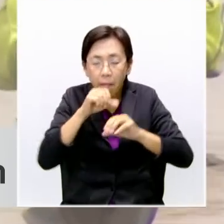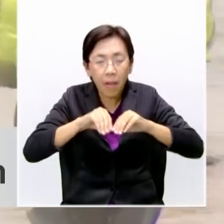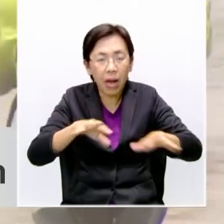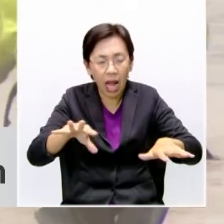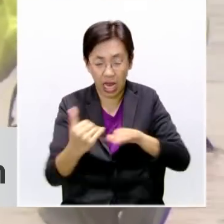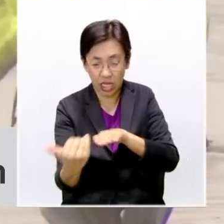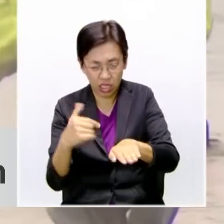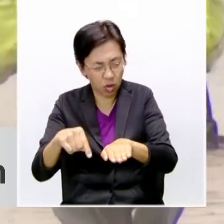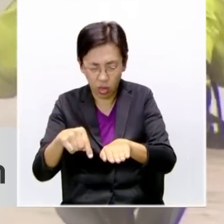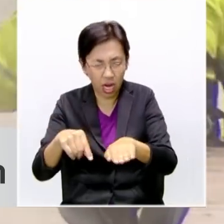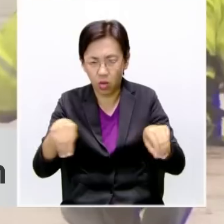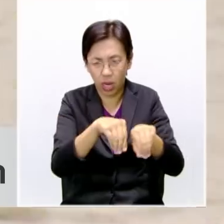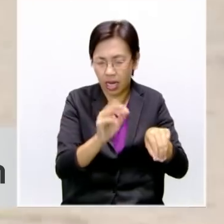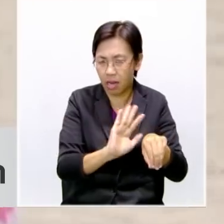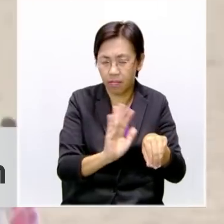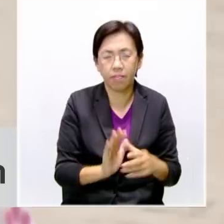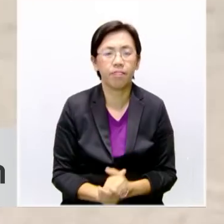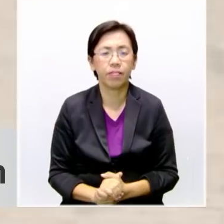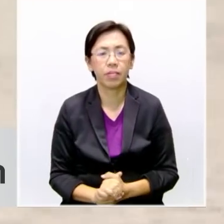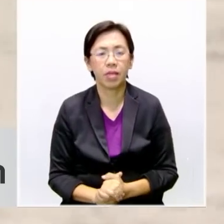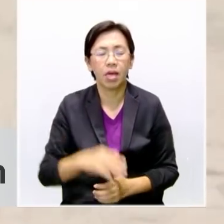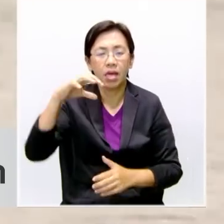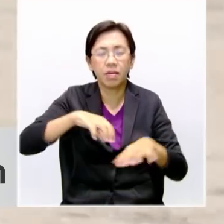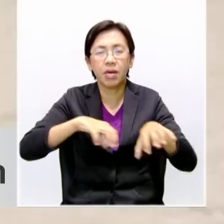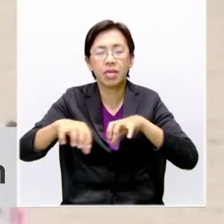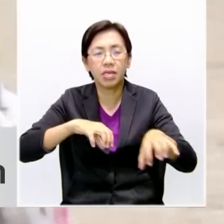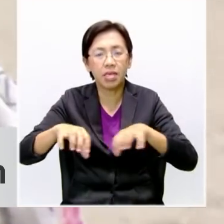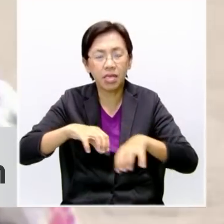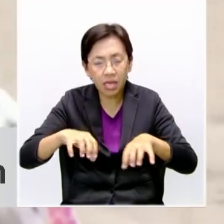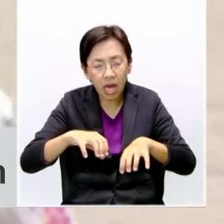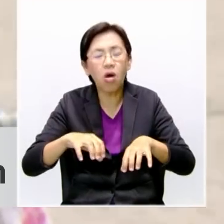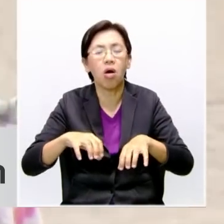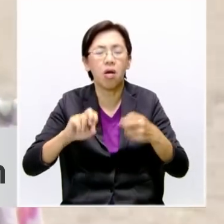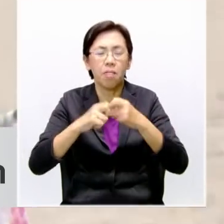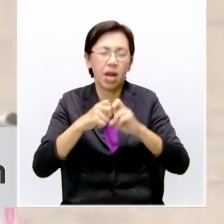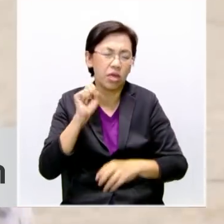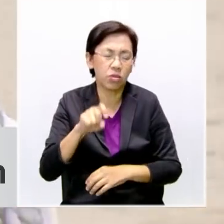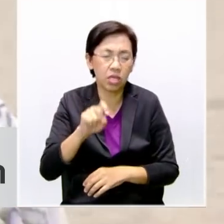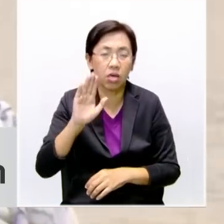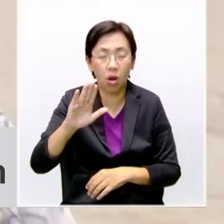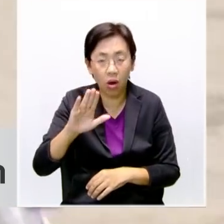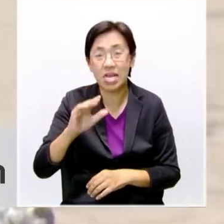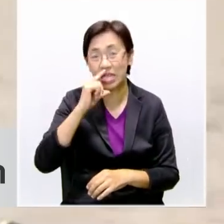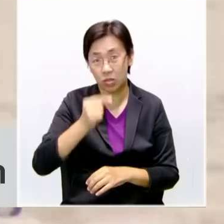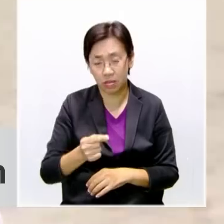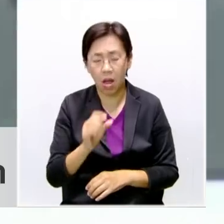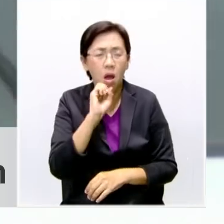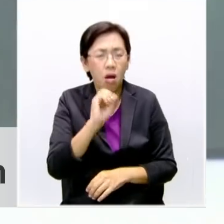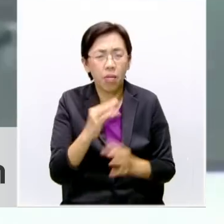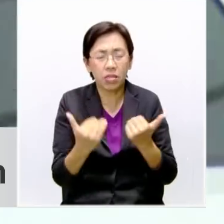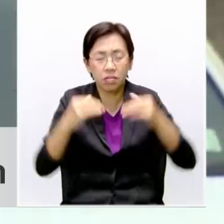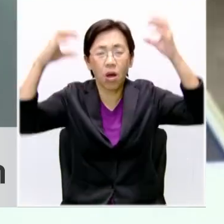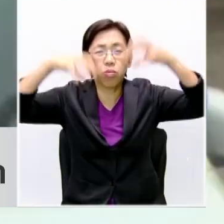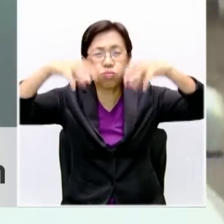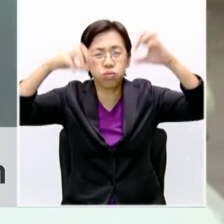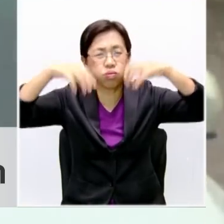างจากถนนไว้ด้วยขณะที่ทางสำนักบริหารจัดการเหตุฉุกเฉินของโอ๊คแลนด์นะคะมีการเตือนด้วยว่าสถานการณ์ฝ